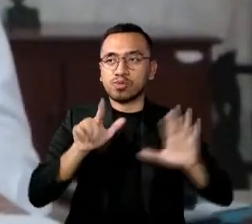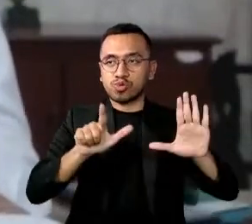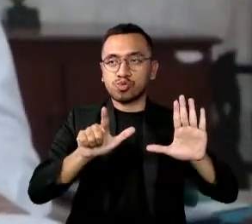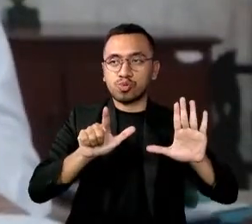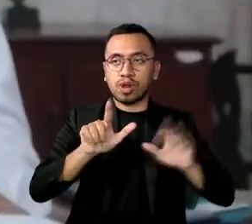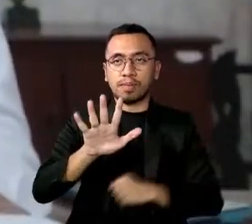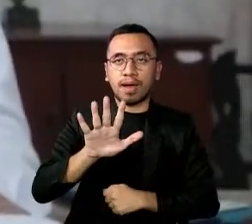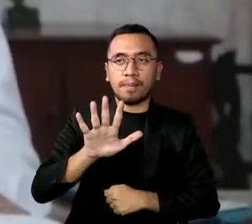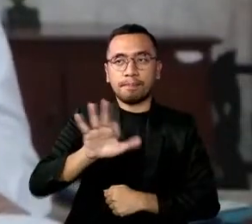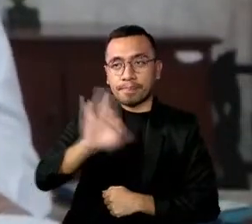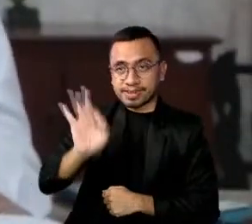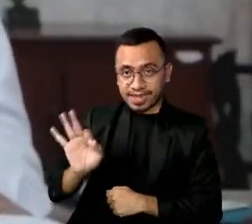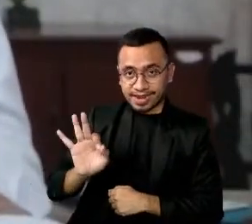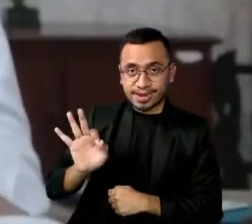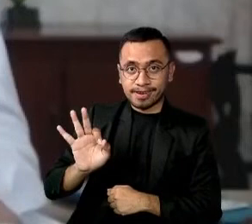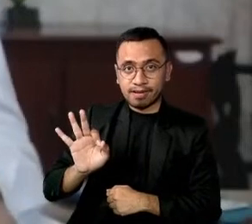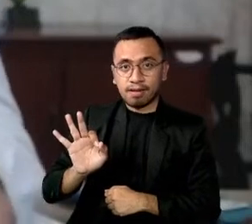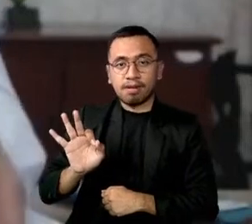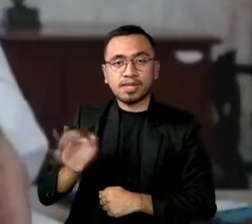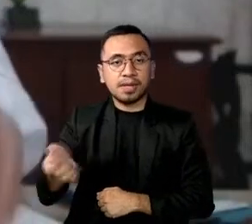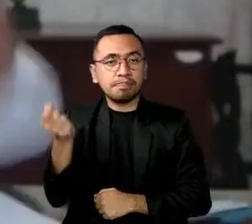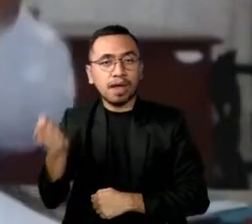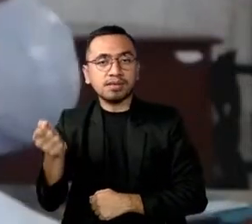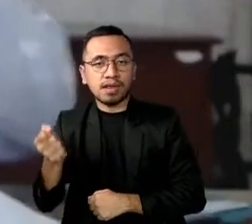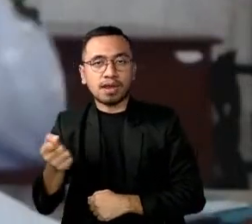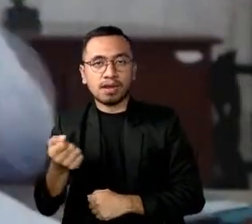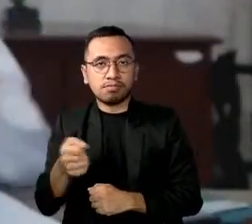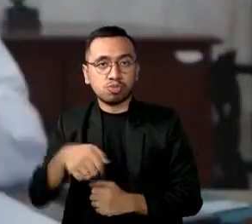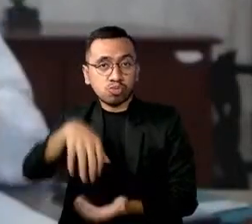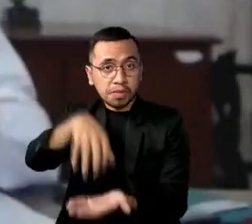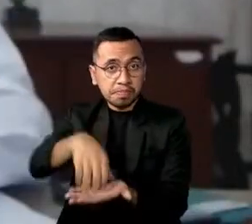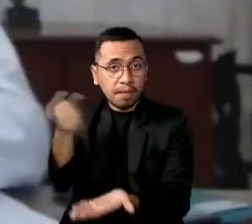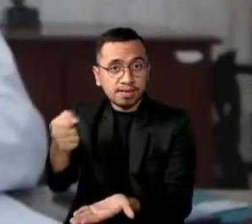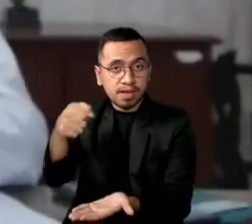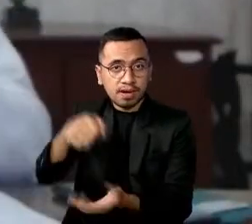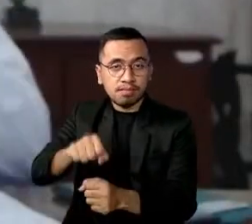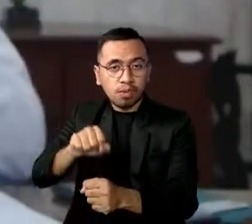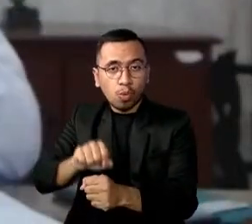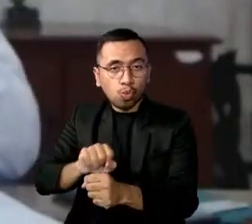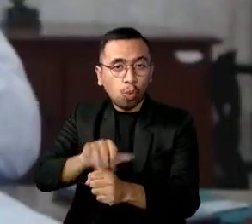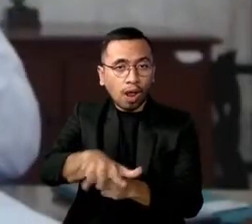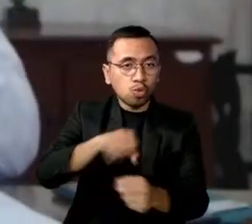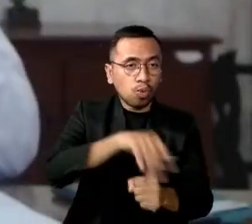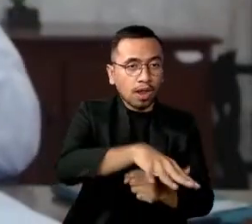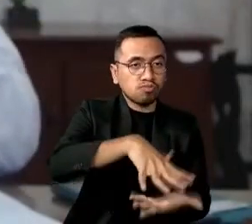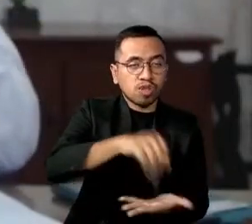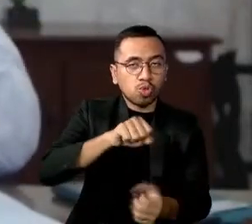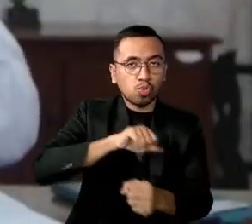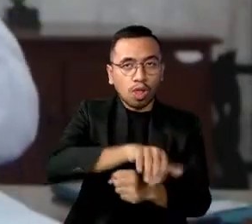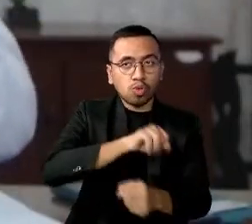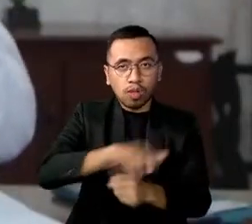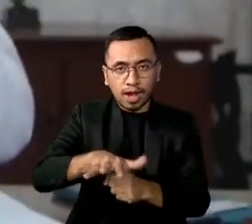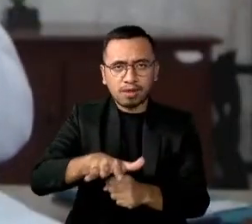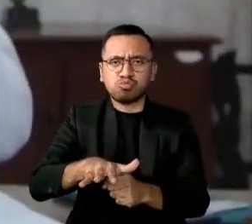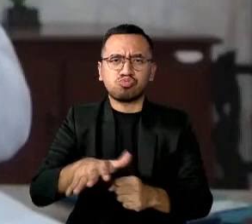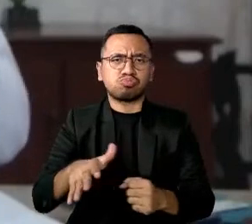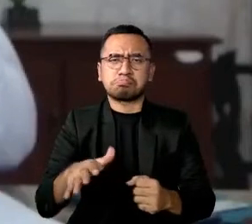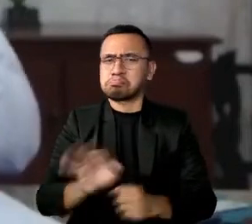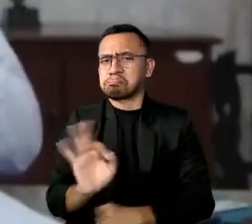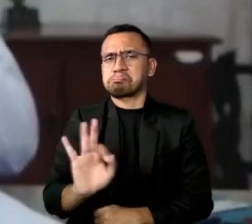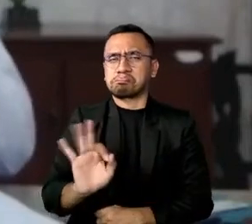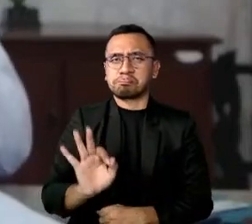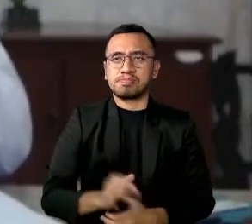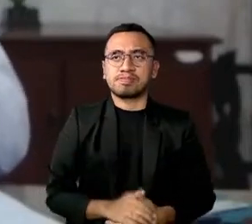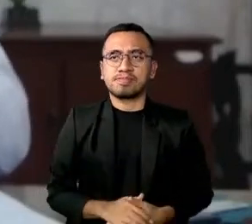pasar tidak menjadi pusat penularan Artinya bahwa aktivitas domestik masyarakat itu ya sesungguhnya tidak